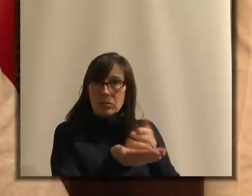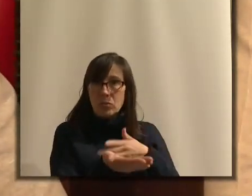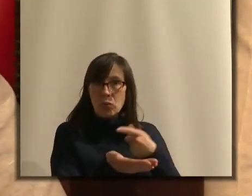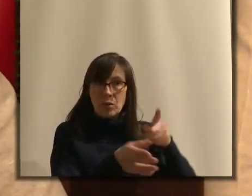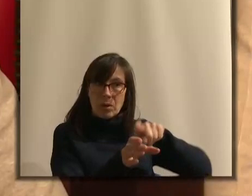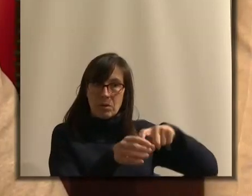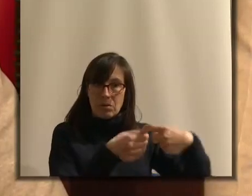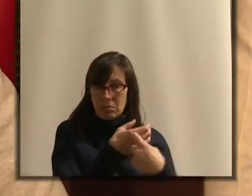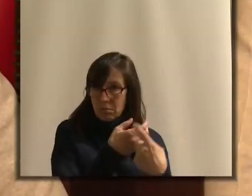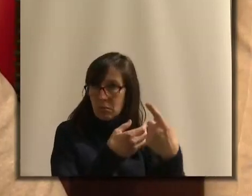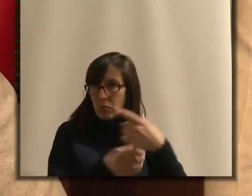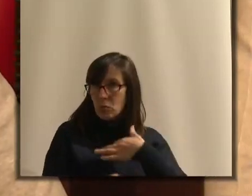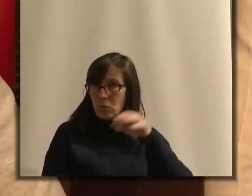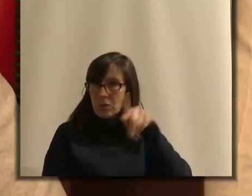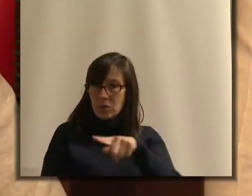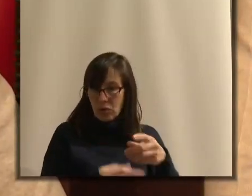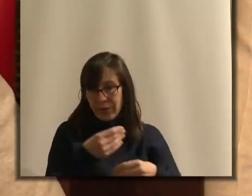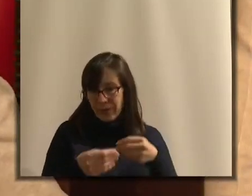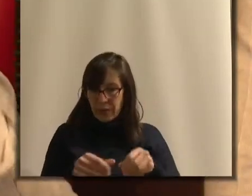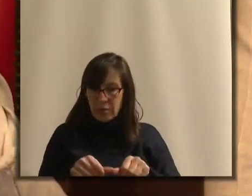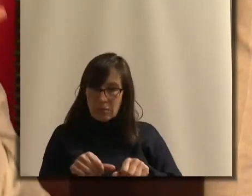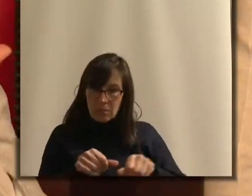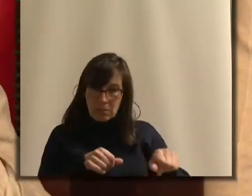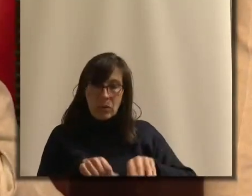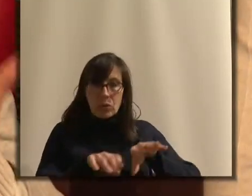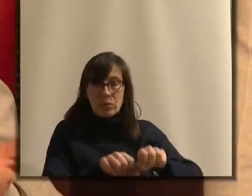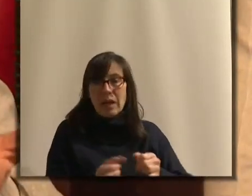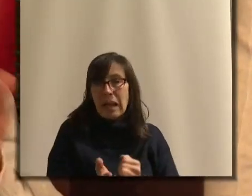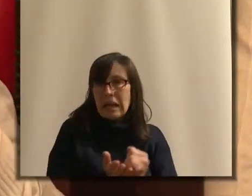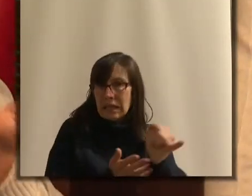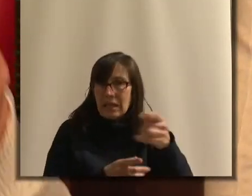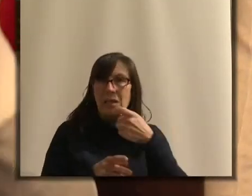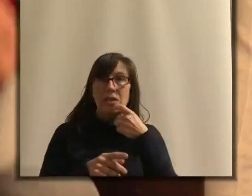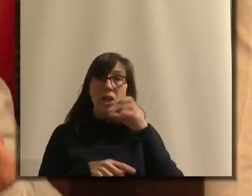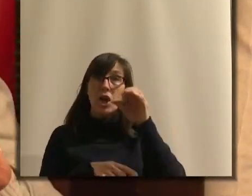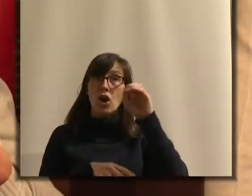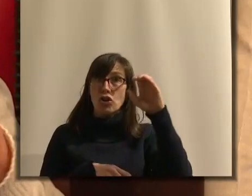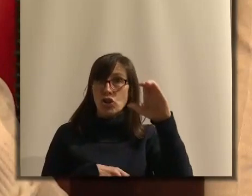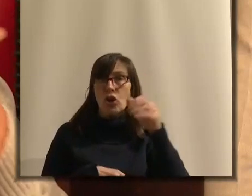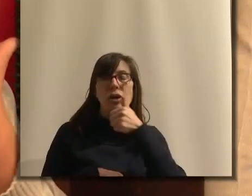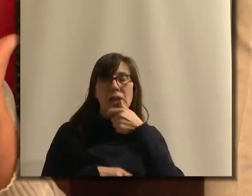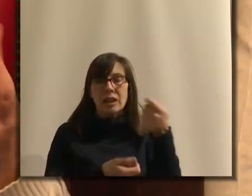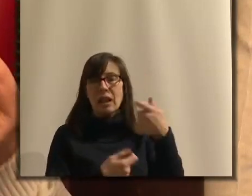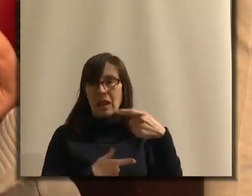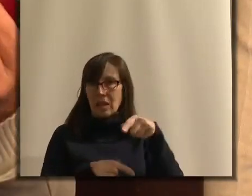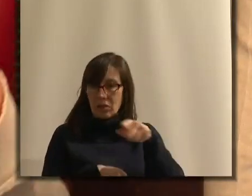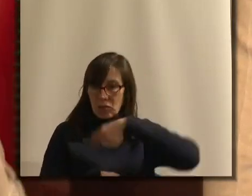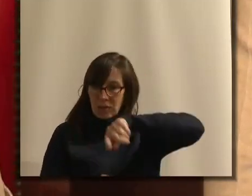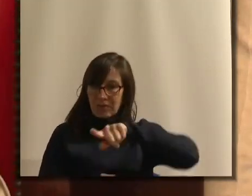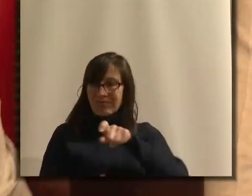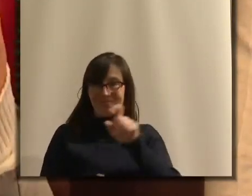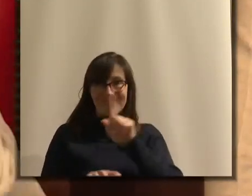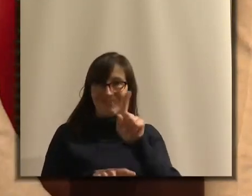aquest cas s'ha fet, i sí, i agafarem la línia, i llavors el SOC és el proveïdor de perfils, Nosaltres amb això